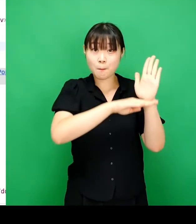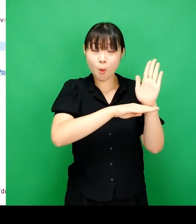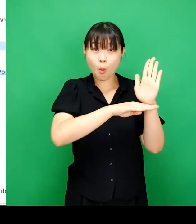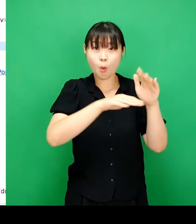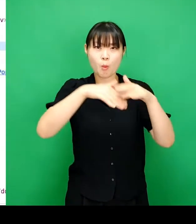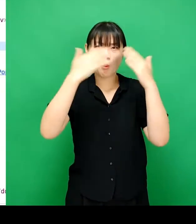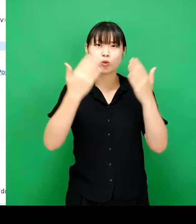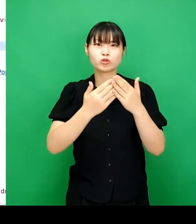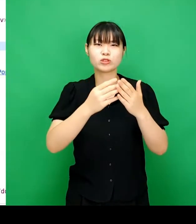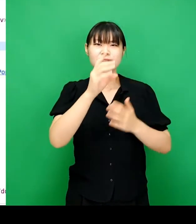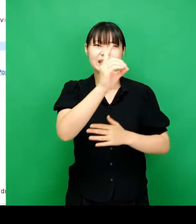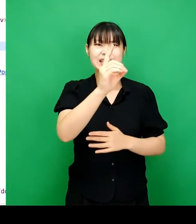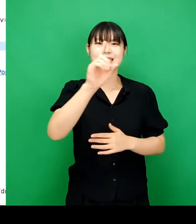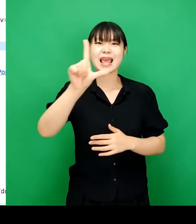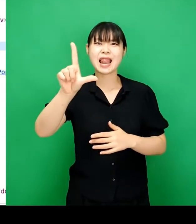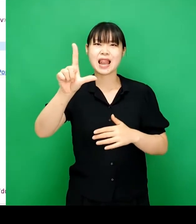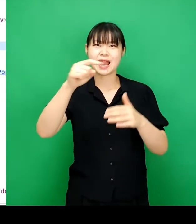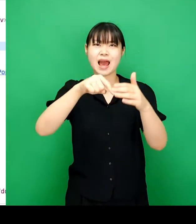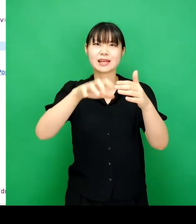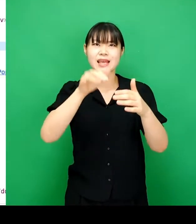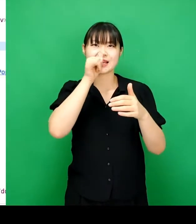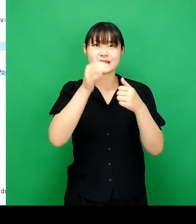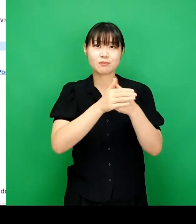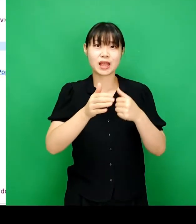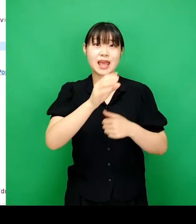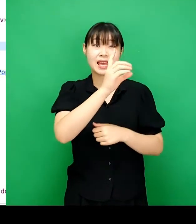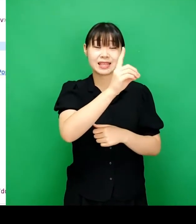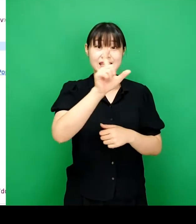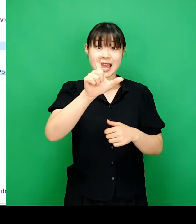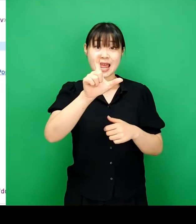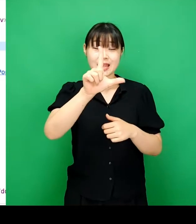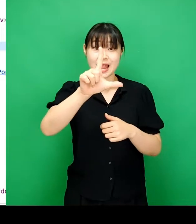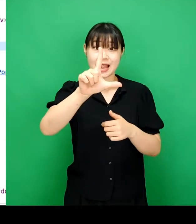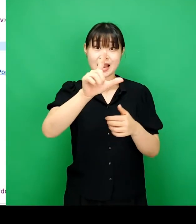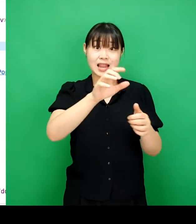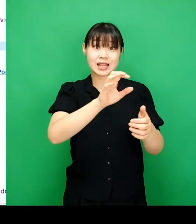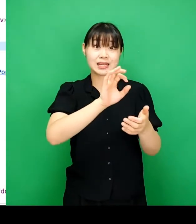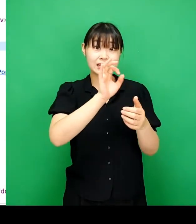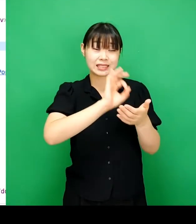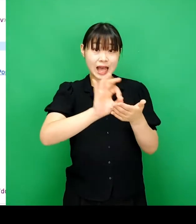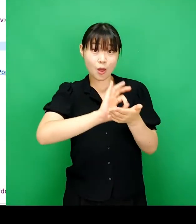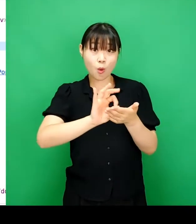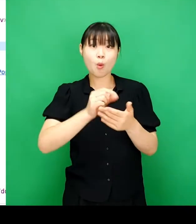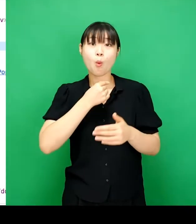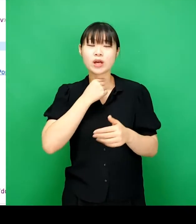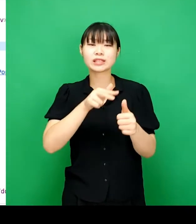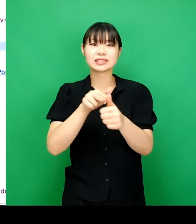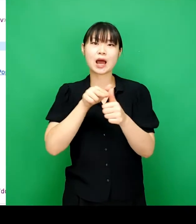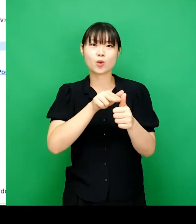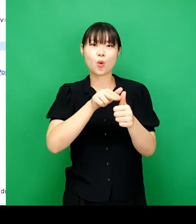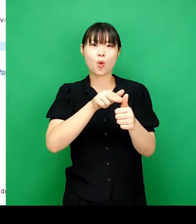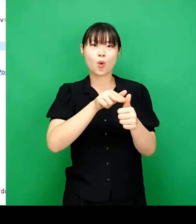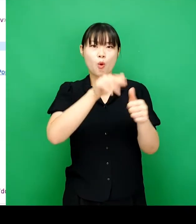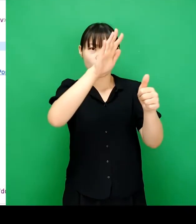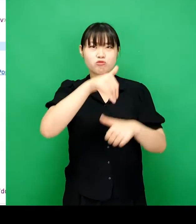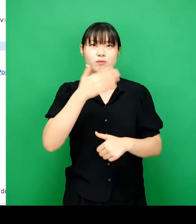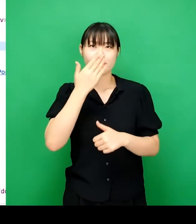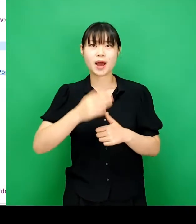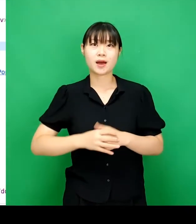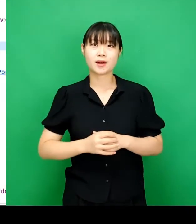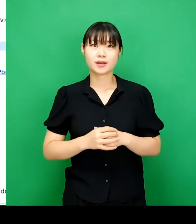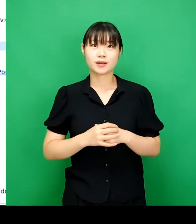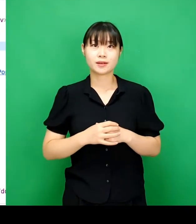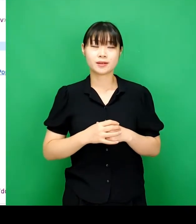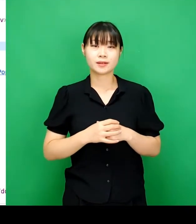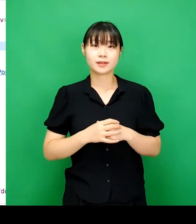수집하려는 세부 항목들이 모두 DL 태그 안에 들어있기 때문에 DL 태그를 사용하면 원하는 자료를 불러올